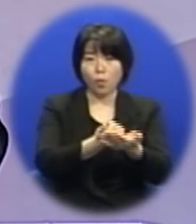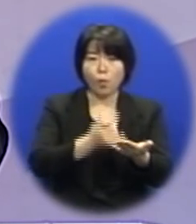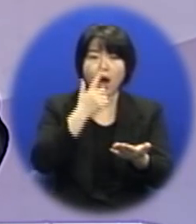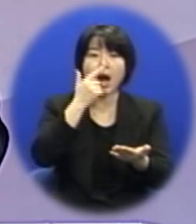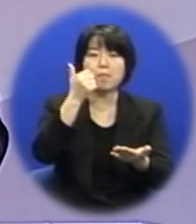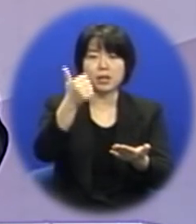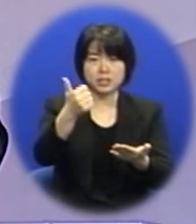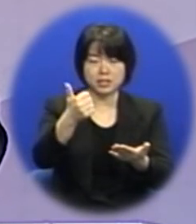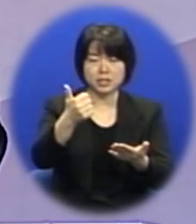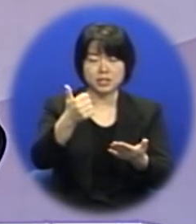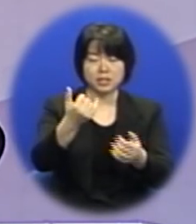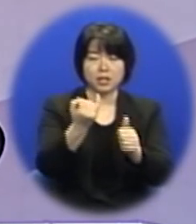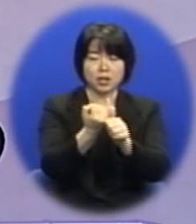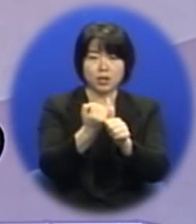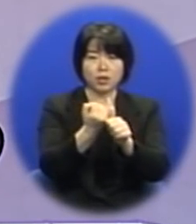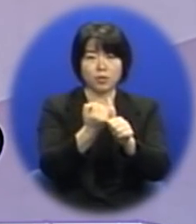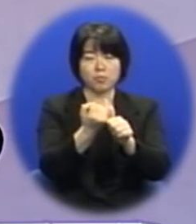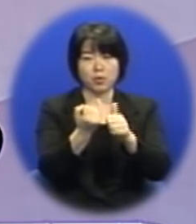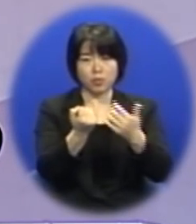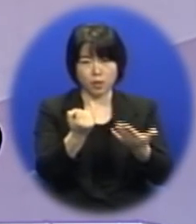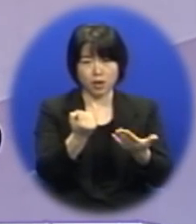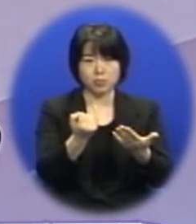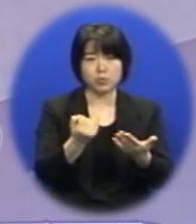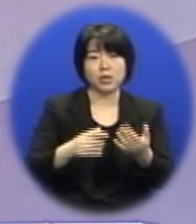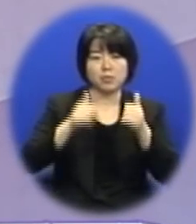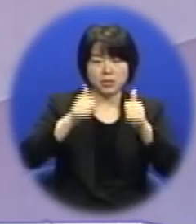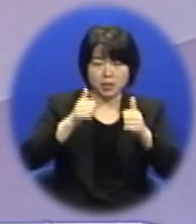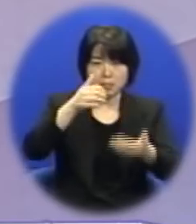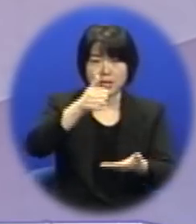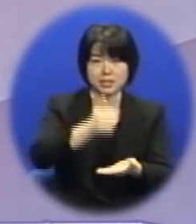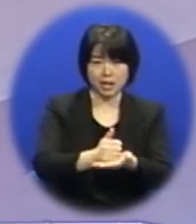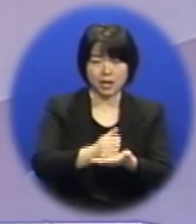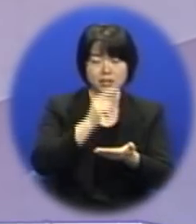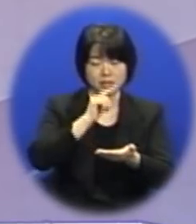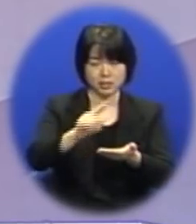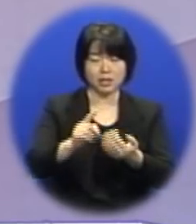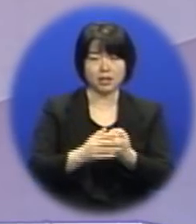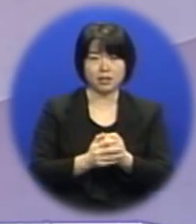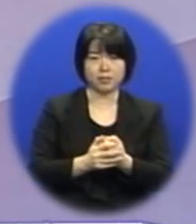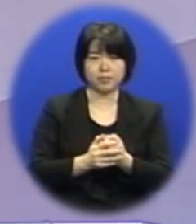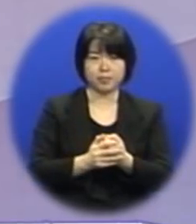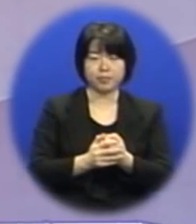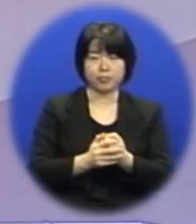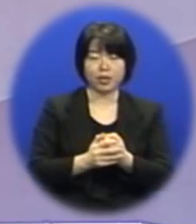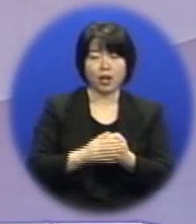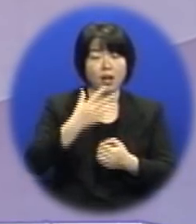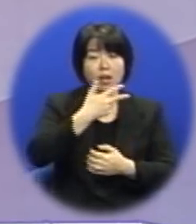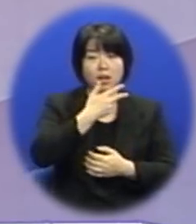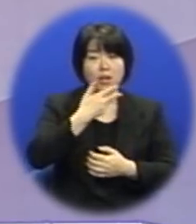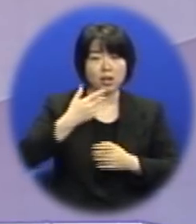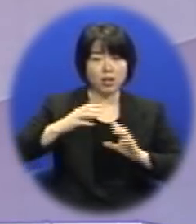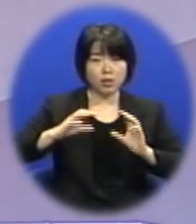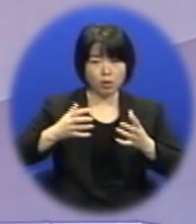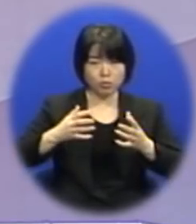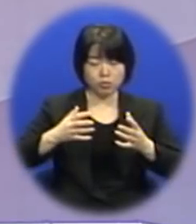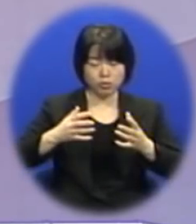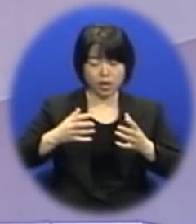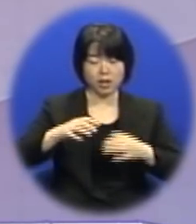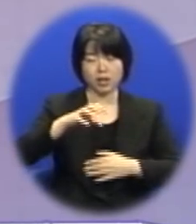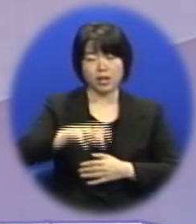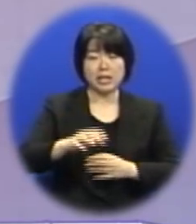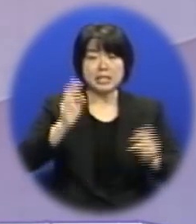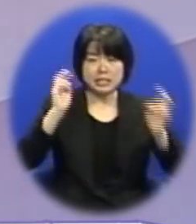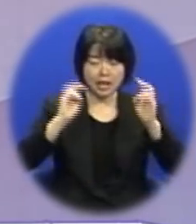아버지시며 과부의 재판장이시라. 산업혁명 이후에 영국에 고아들이 많이 생겼습니다.